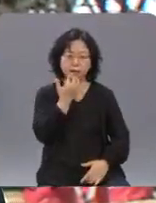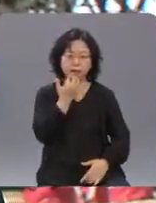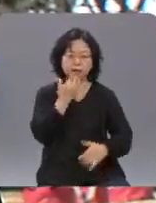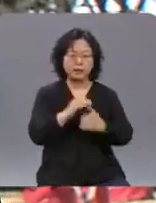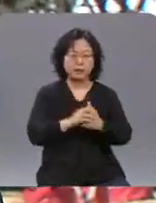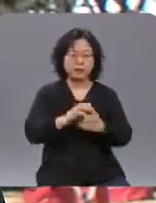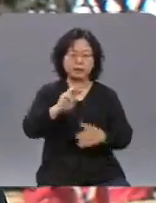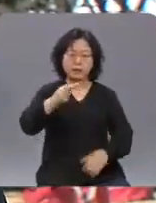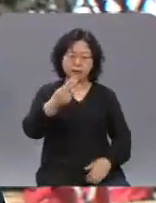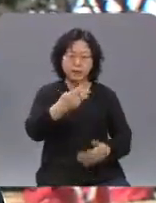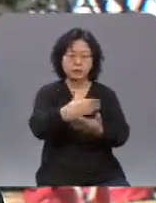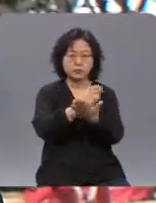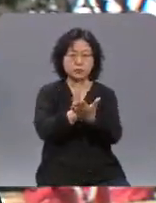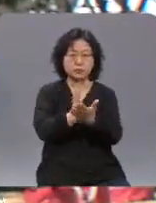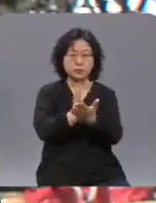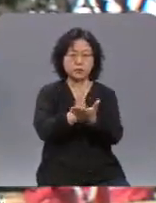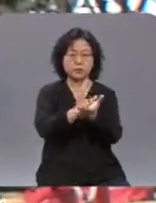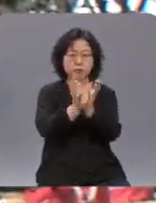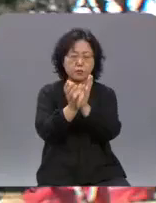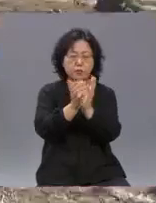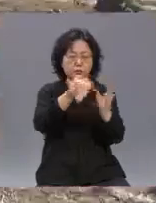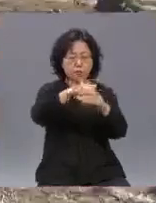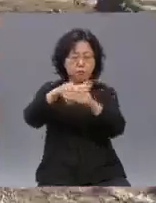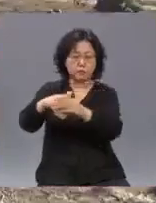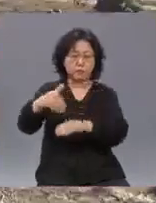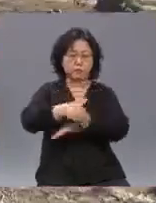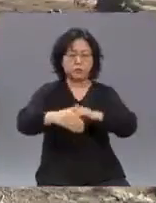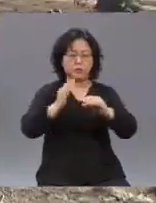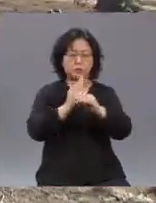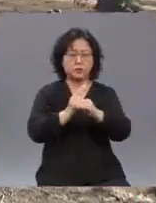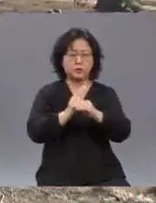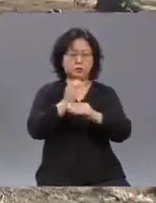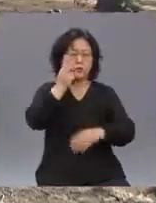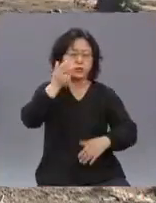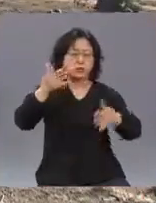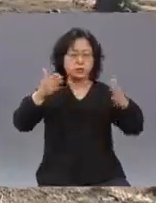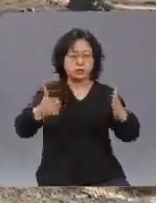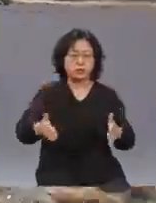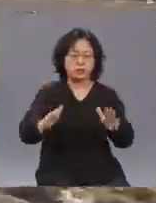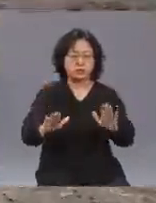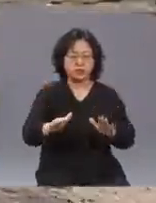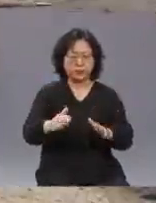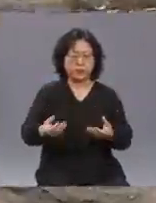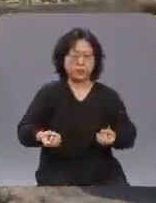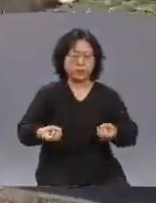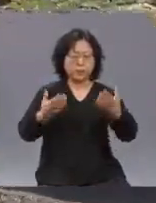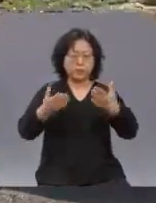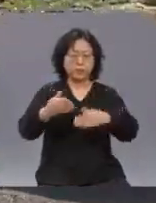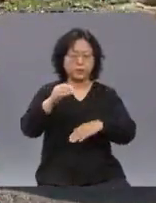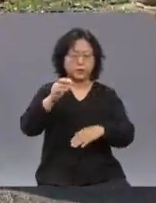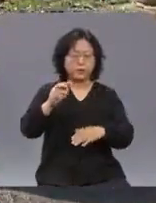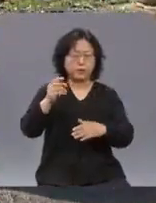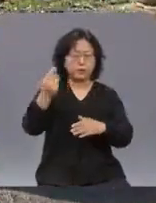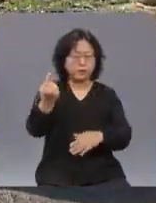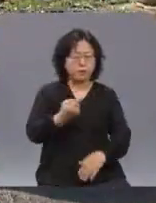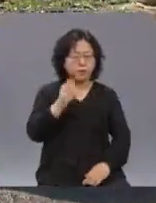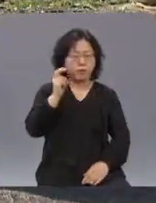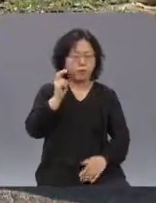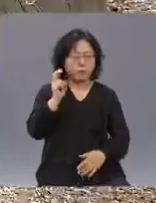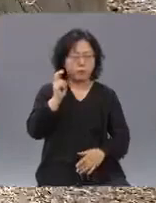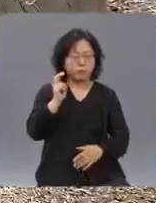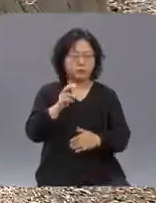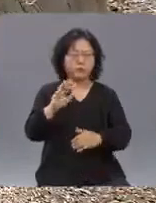화려한 300여 중의 꽃을 선보일 예정입니다 일곱 달 동안 이어질 이번 박람회의 예상 관람객은